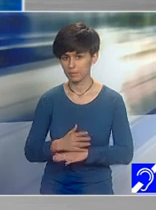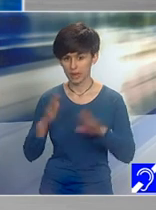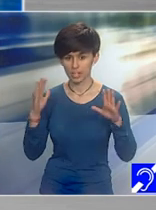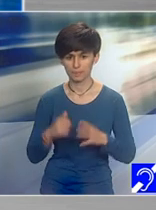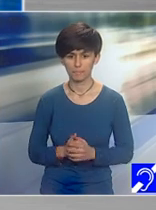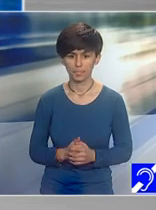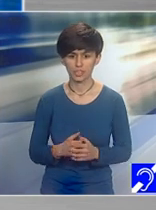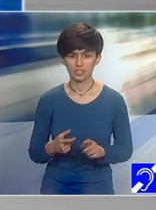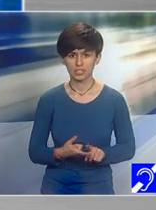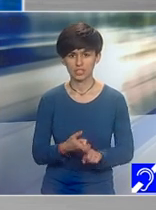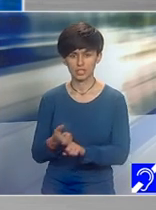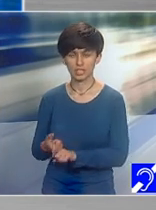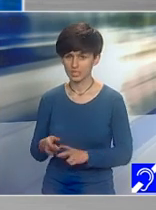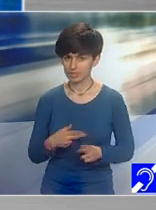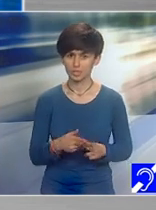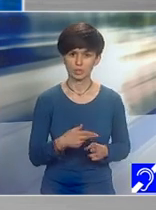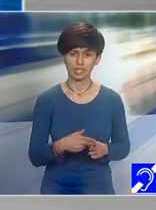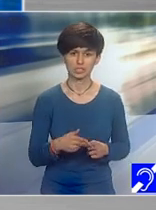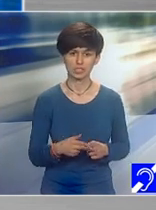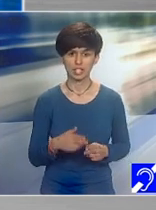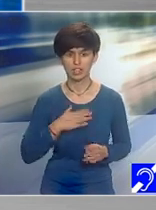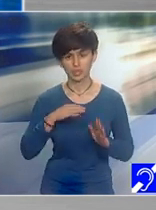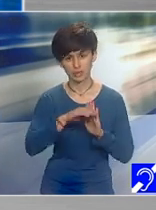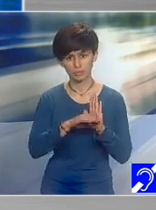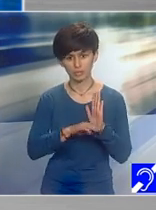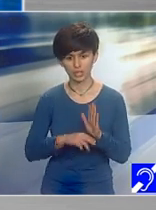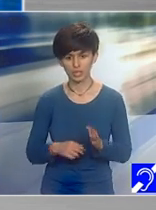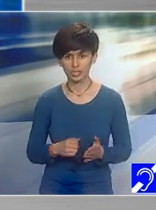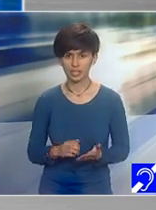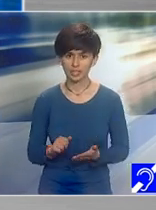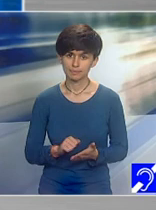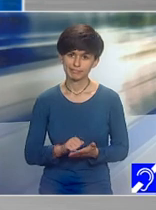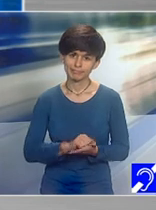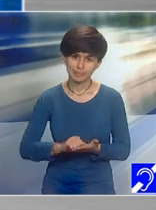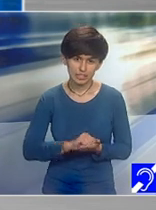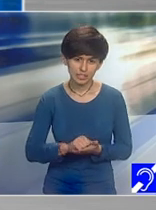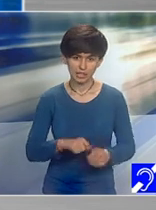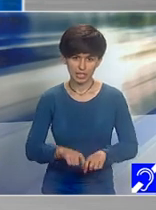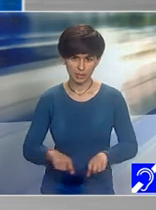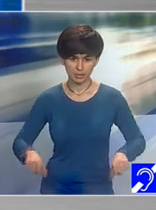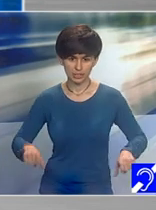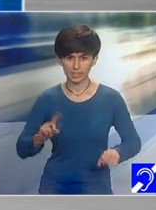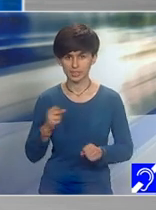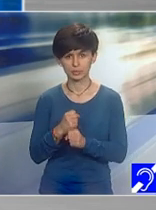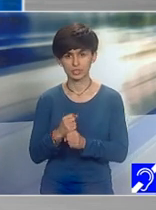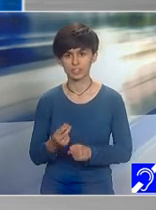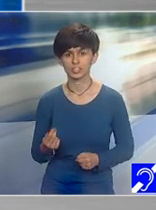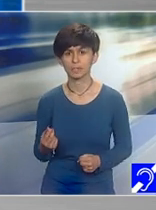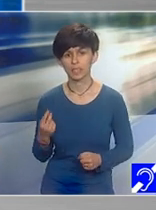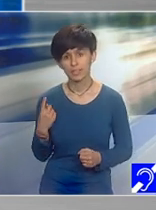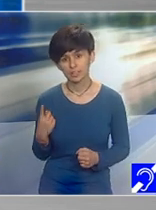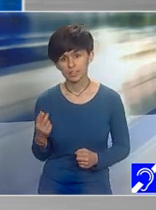partea de curățenie, pe lângă faptul că avem un program zilnic de spălare la bordură, care probabil nu se face întotdeauna cum trebuie, dar este sarcina noastră să